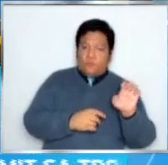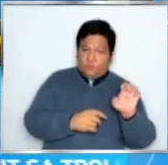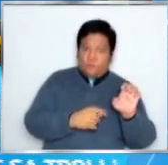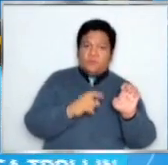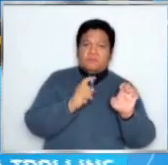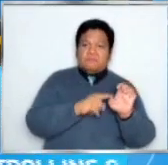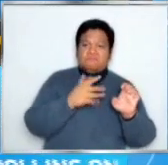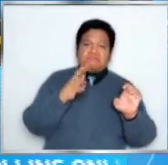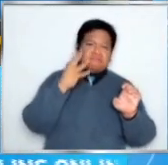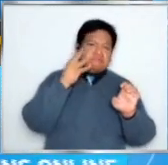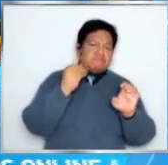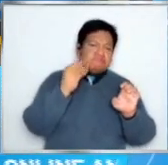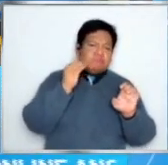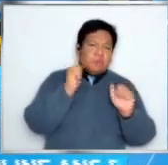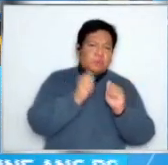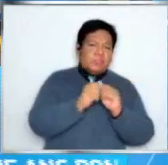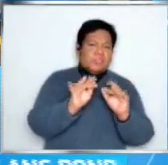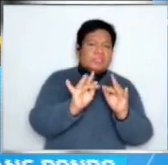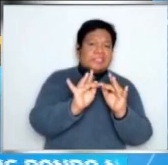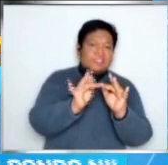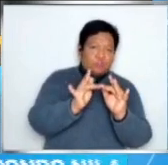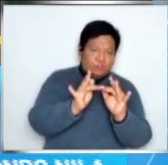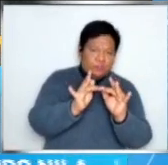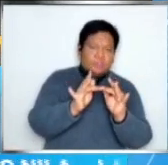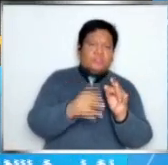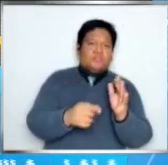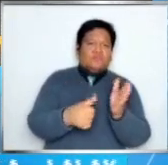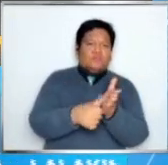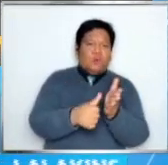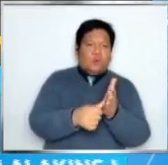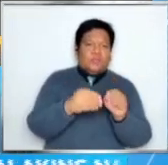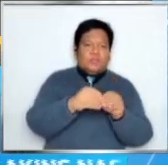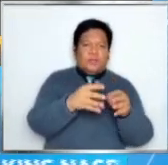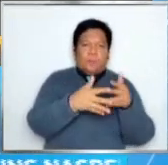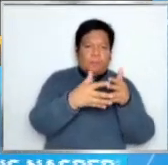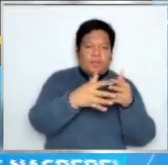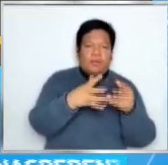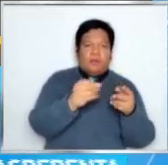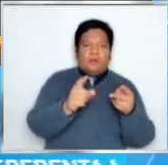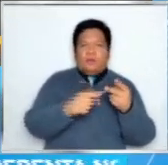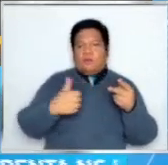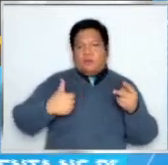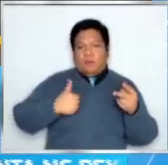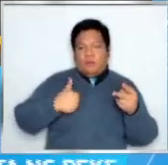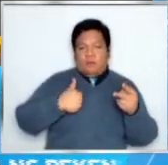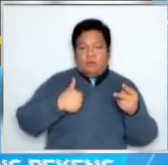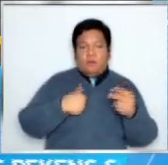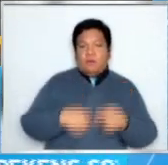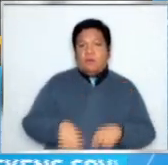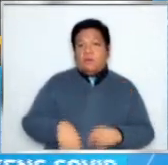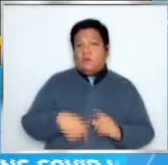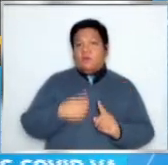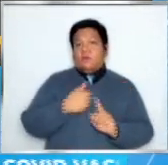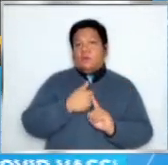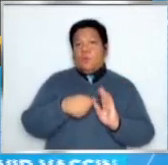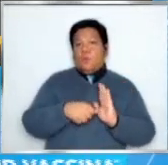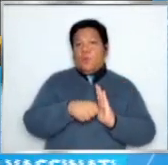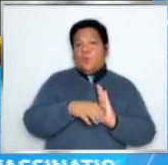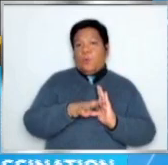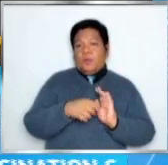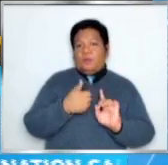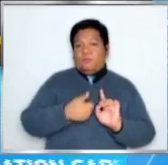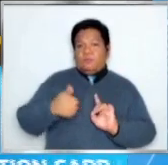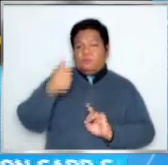sa internet voting sa ilang lugar sa Amerika at Canada. Ayon kay COMELEC Commissioner Rowena Guanzon, ang Commissioner in Charge